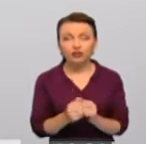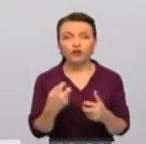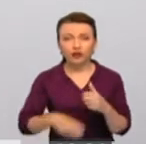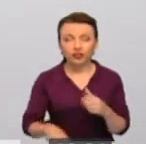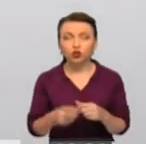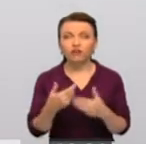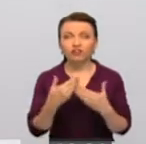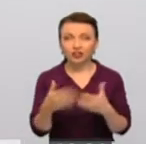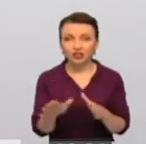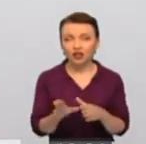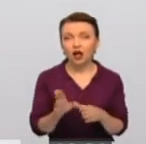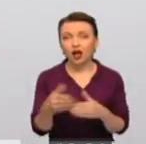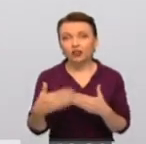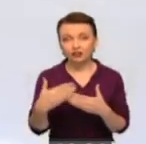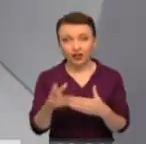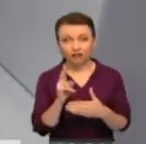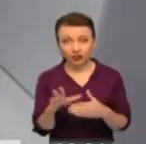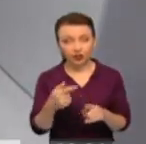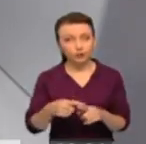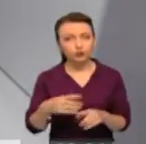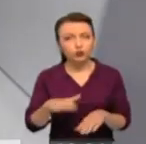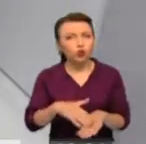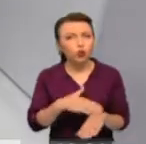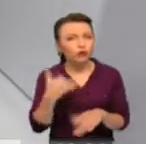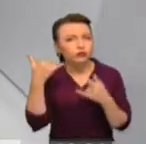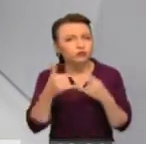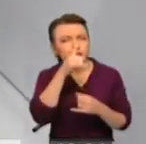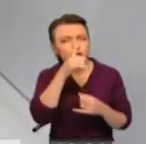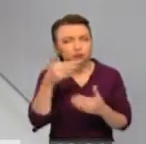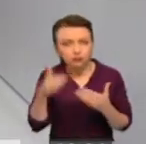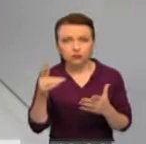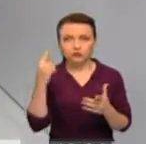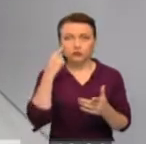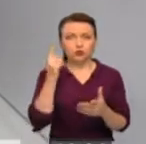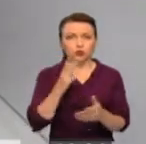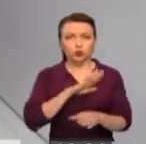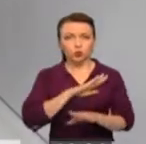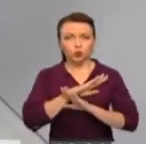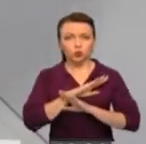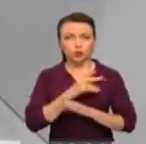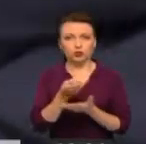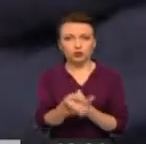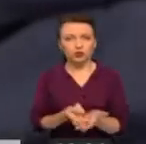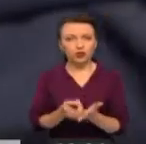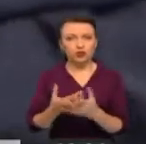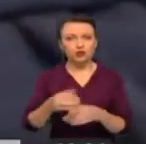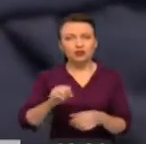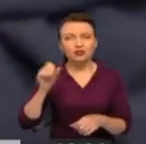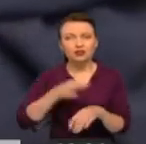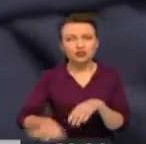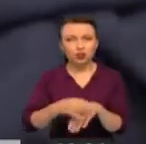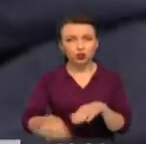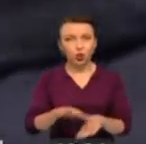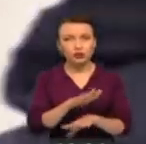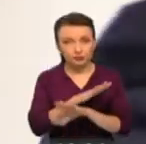квартири свого товариша, що тривалий час не виходив на зв'язок, він виявив труп колеги з ознаками насильницької смерті.